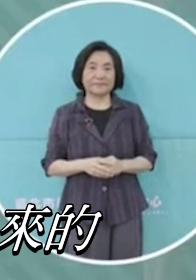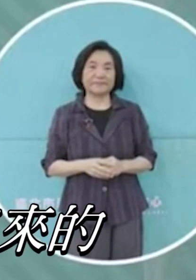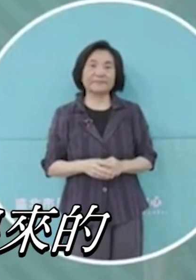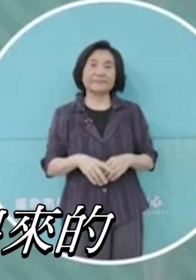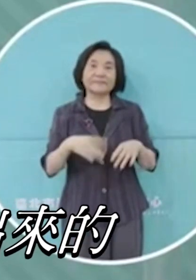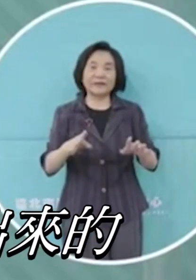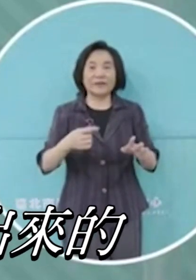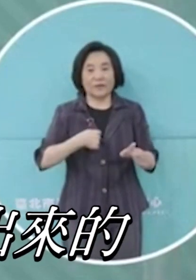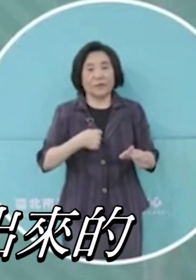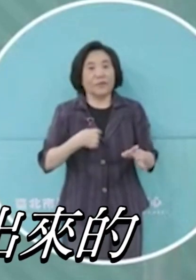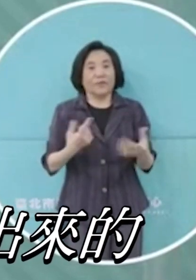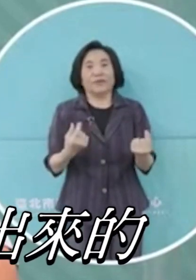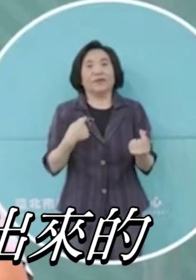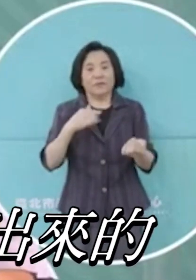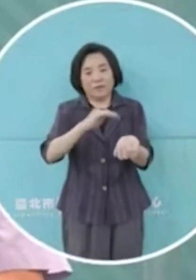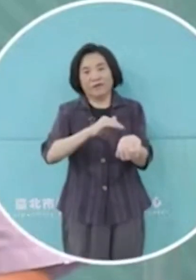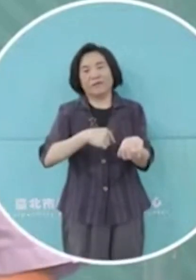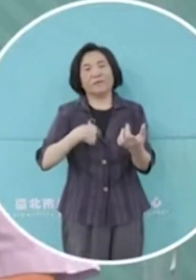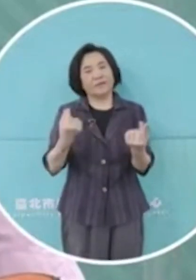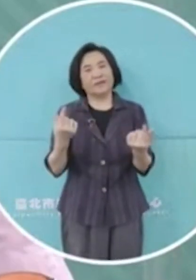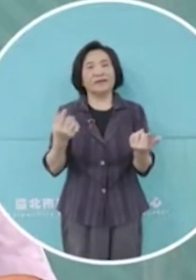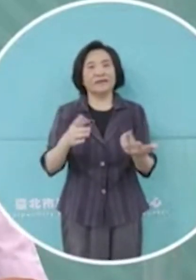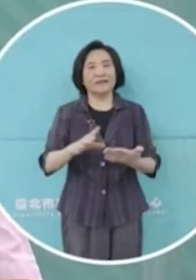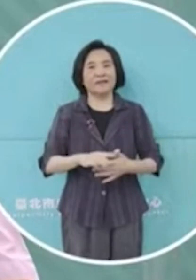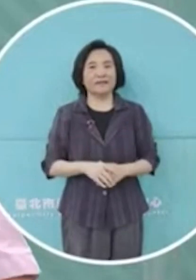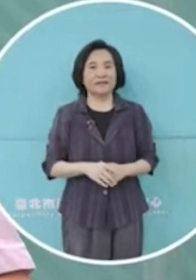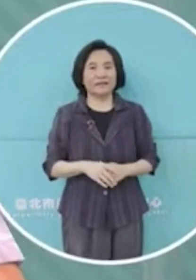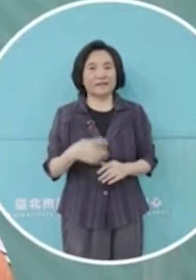因为本人也是从那个区域出来的哈，所以